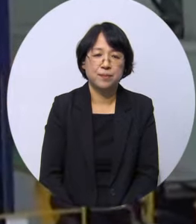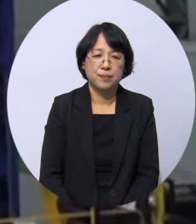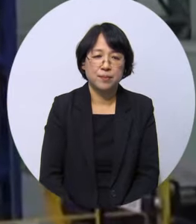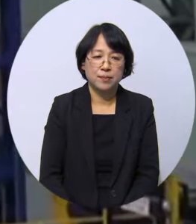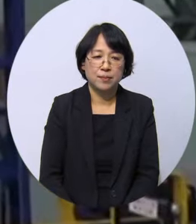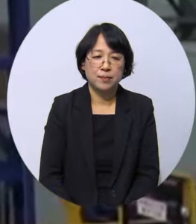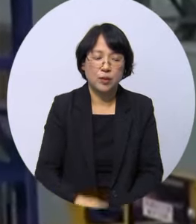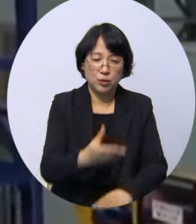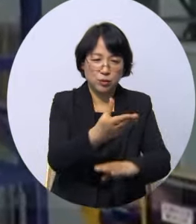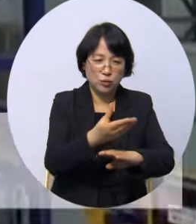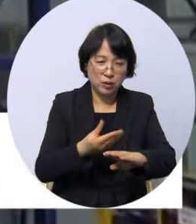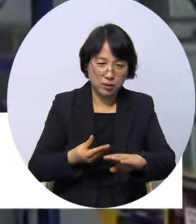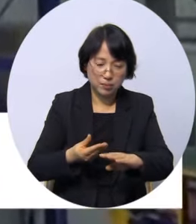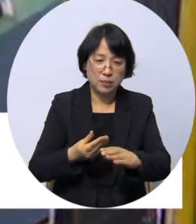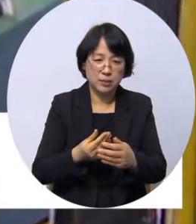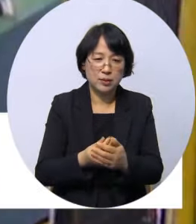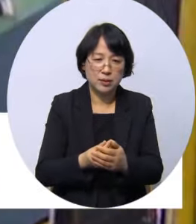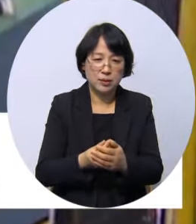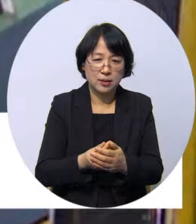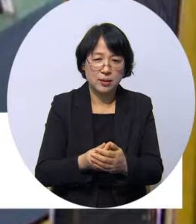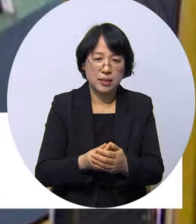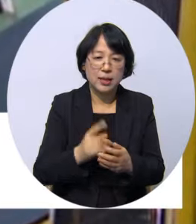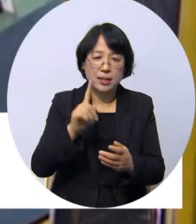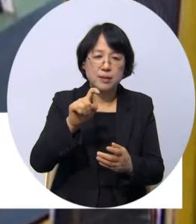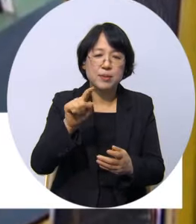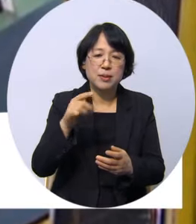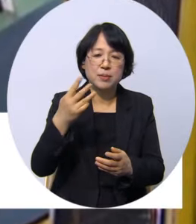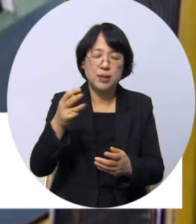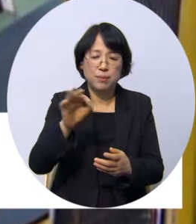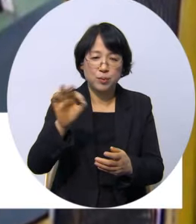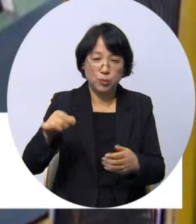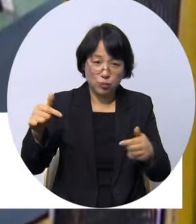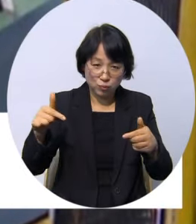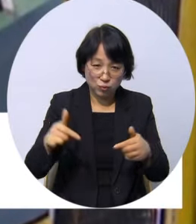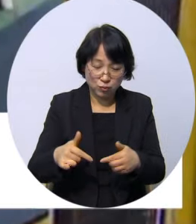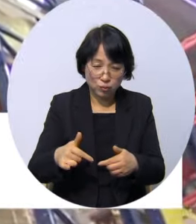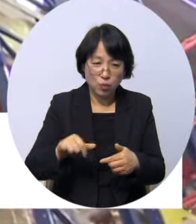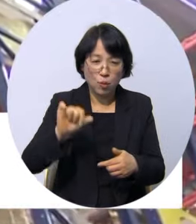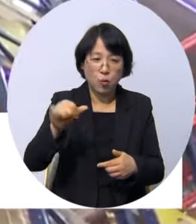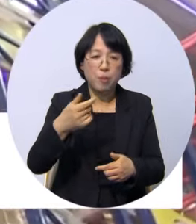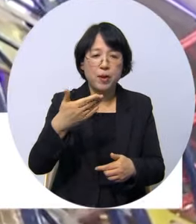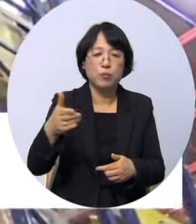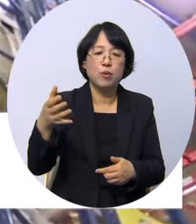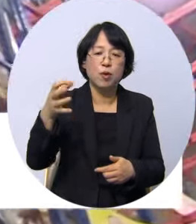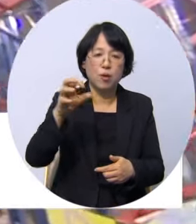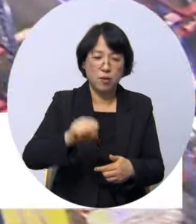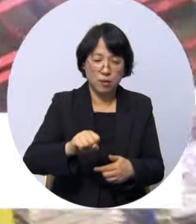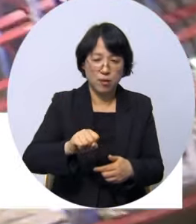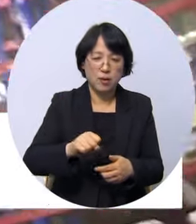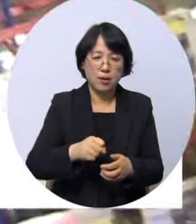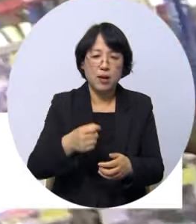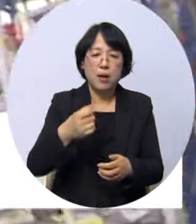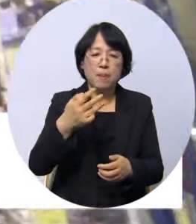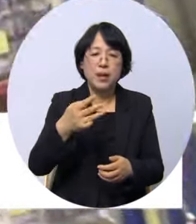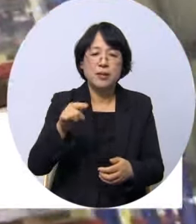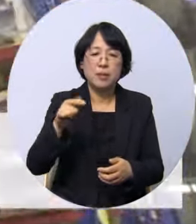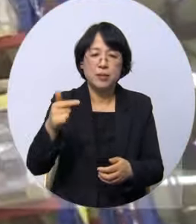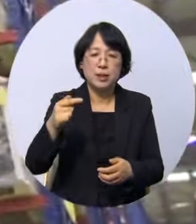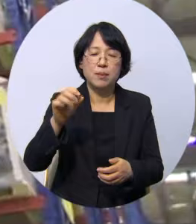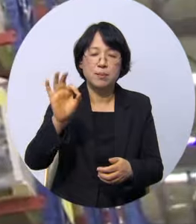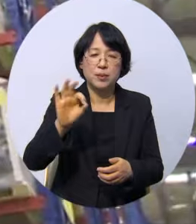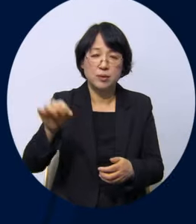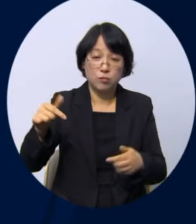에너지 가격 하락의 영향으로 원자재 수입이 11.3% 감소하며 509억 8천만 달러를 기록 88.1%